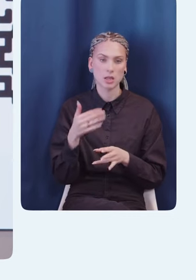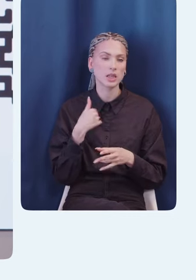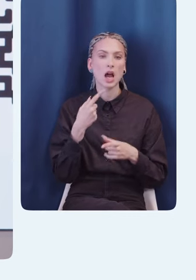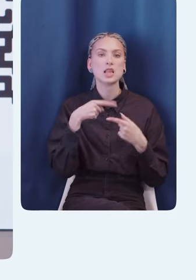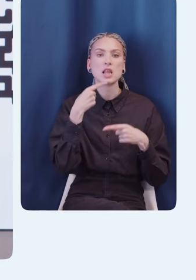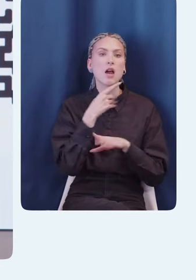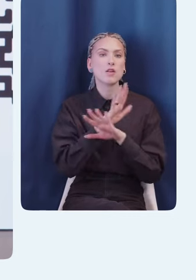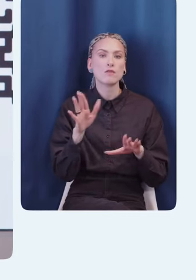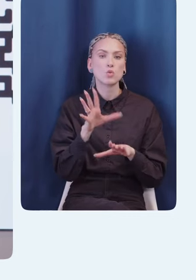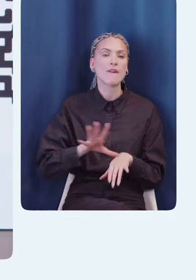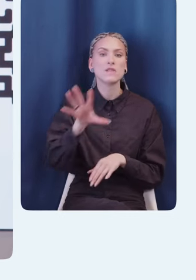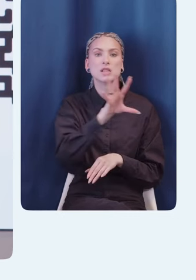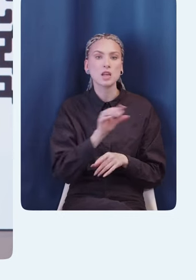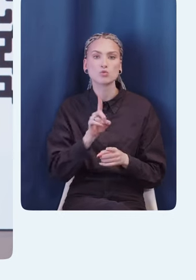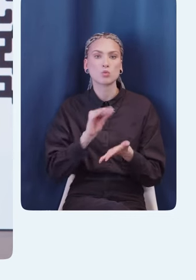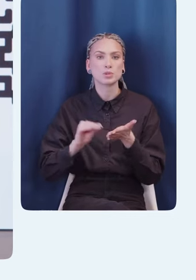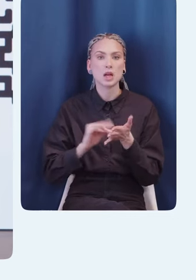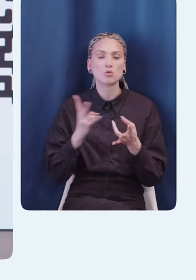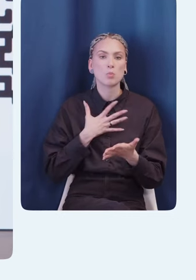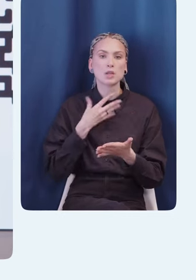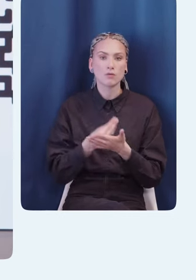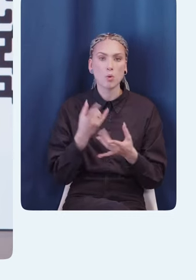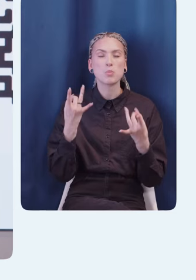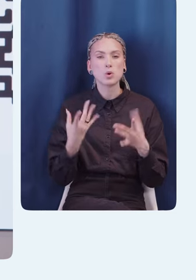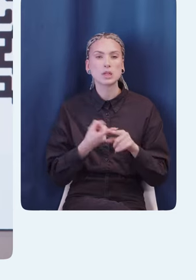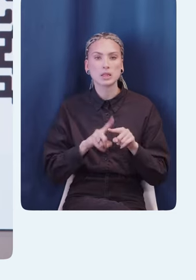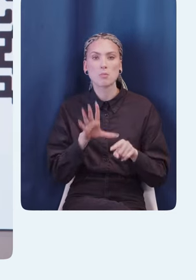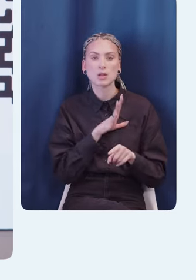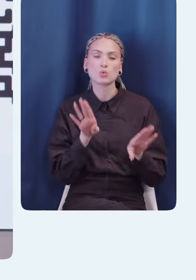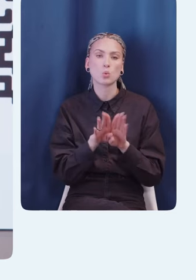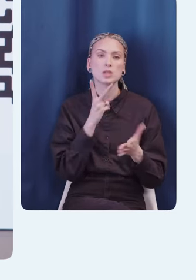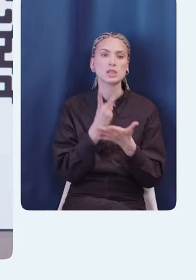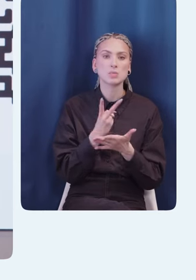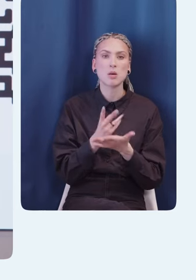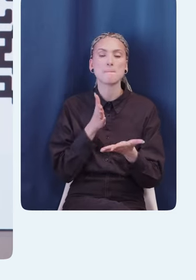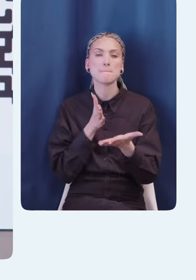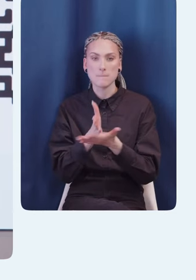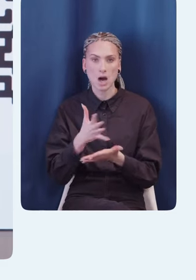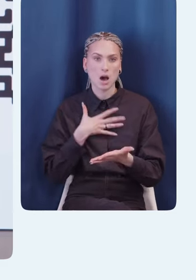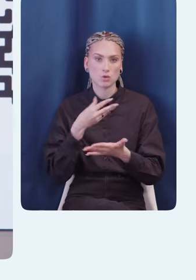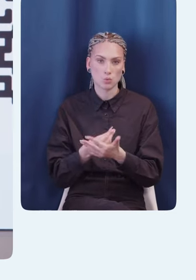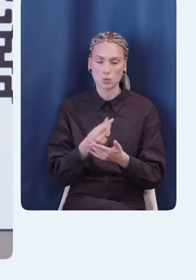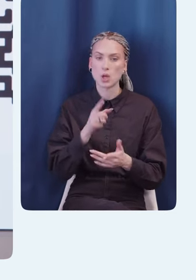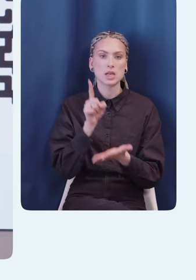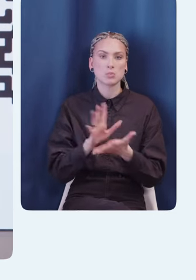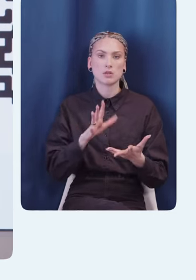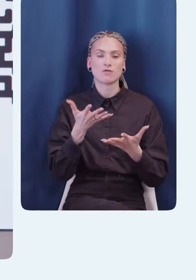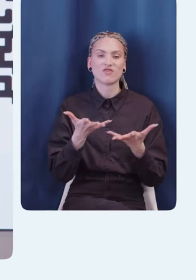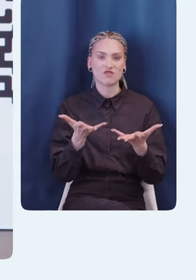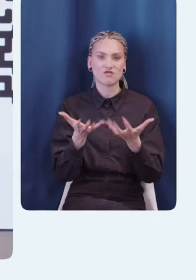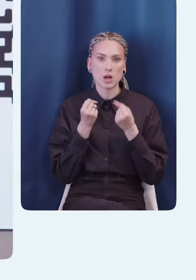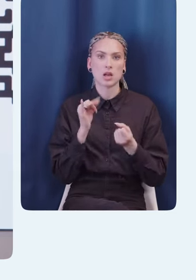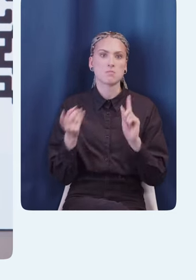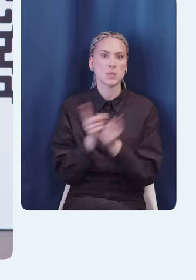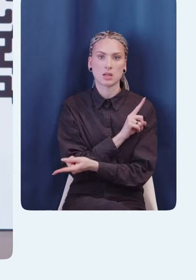всех писать по-своему. Это просто была скорее вот как демонстрация подхода. То есть не обязательно прям взять и